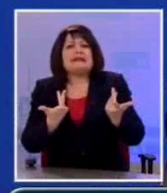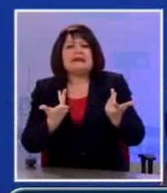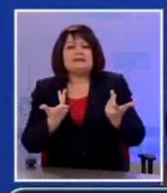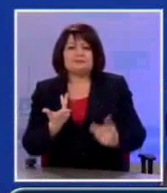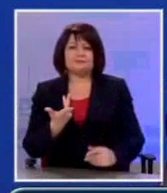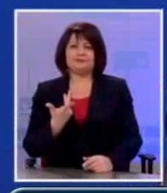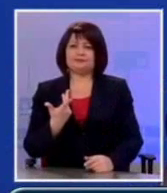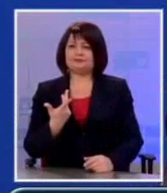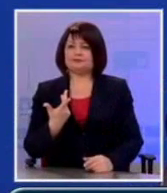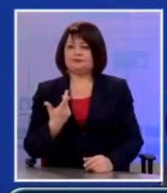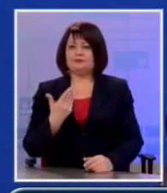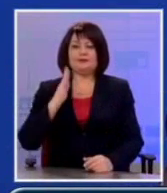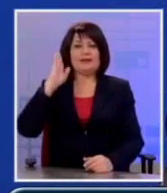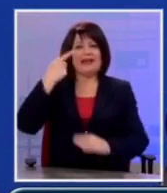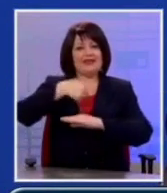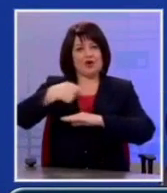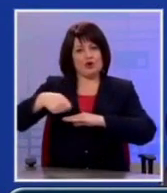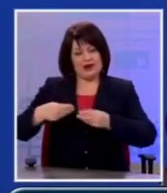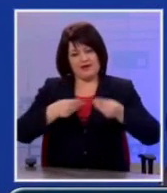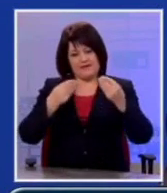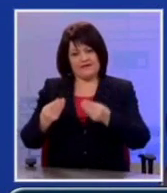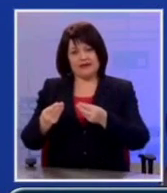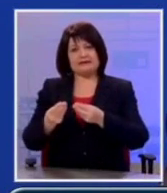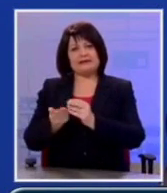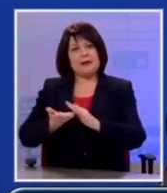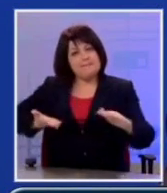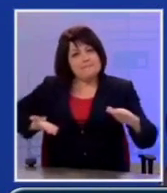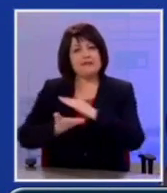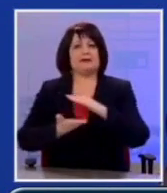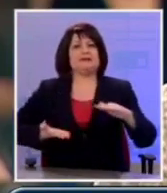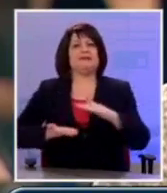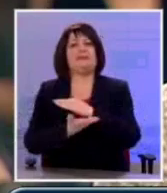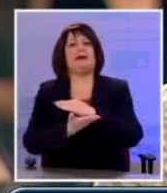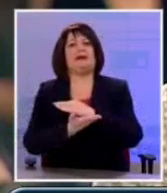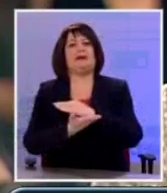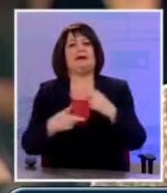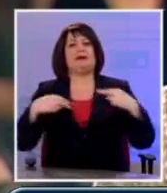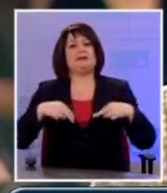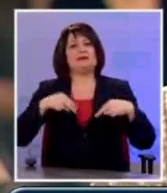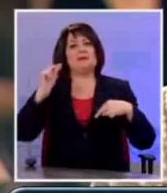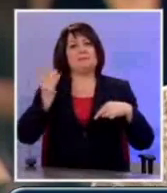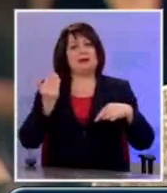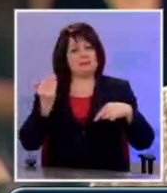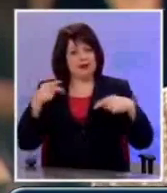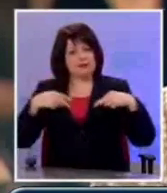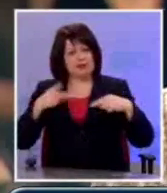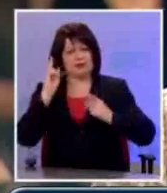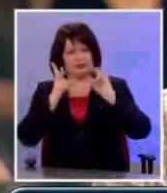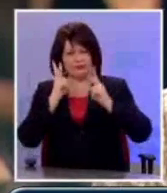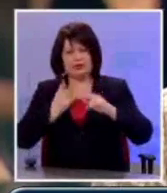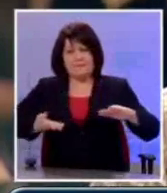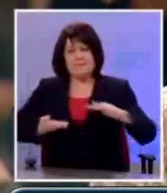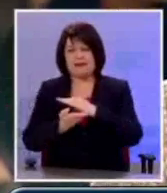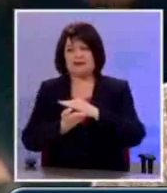Υπάρχουν ανάμεσα σε αυτές τις δικογραφίες ακόμα και μηνύσεις εναντίον πρώην πρωθυπουργών για αθέτηση προεκλογικών υποσχέσεων και κάποια άλλα τέτοια